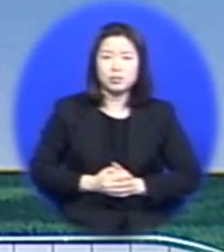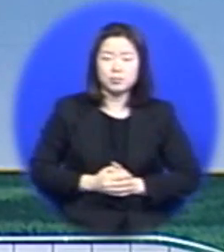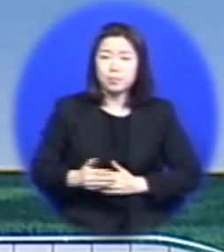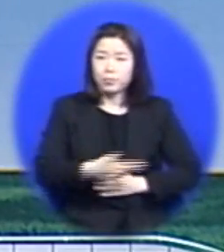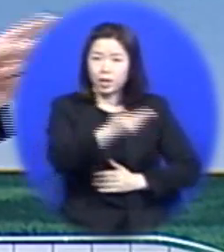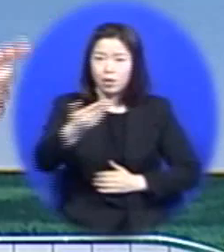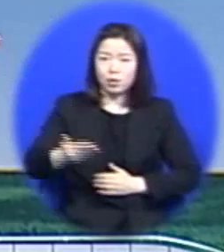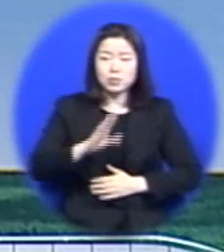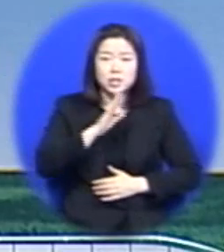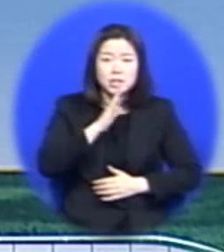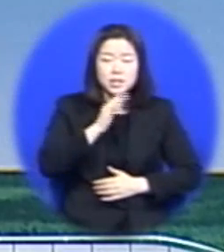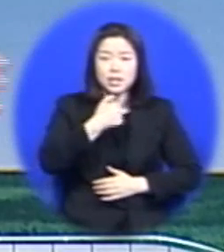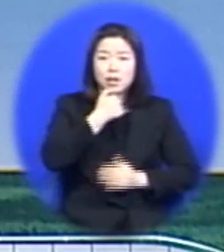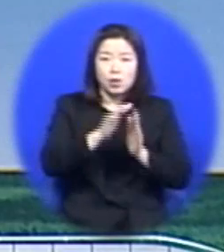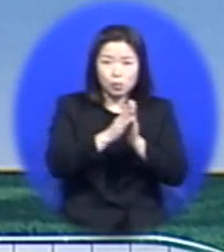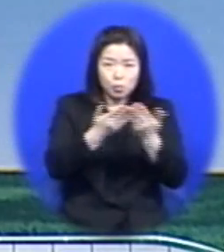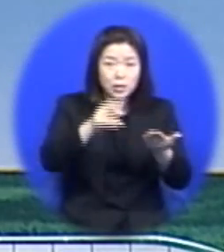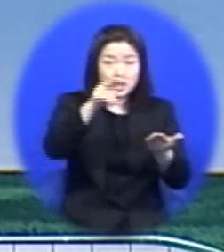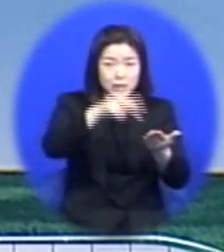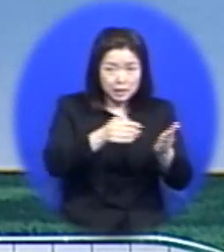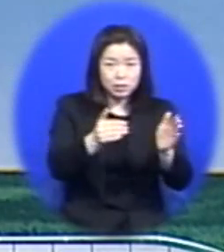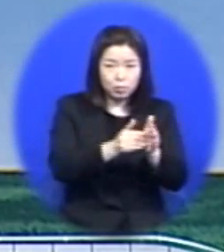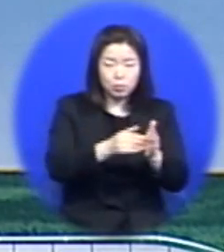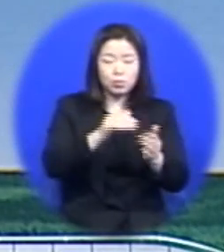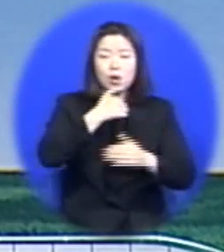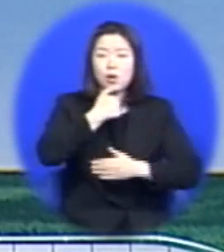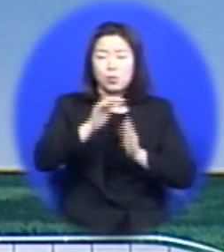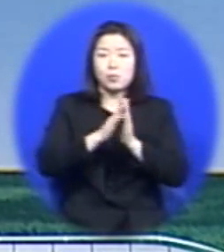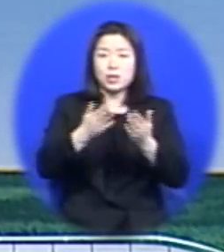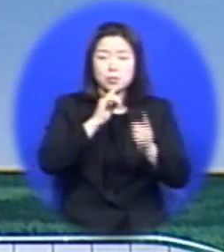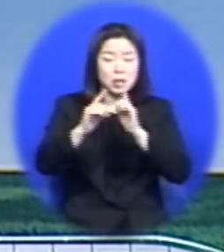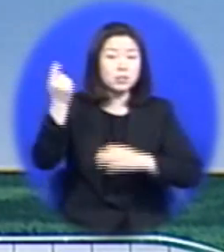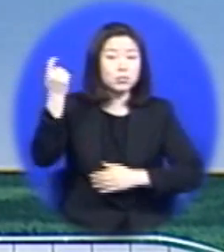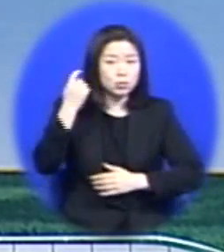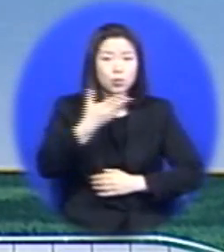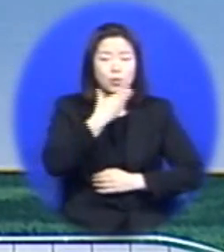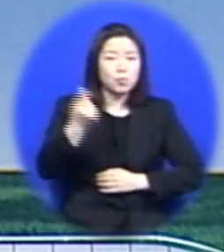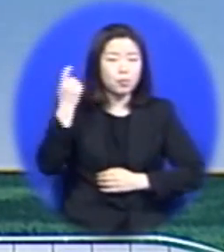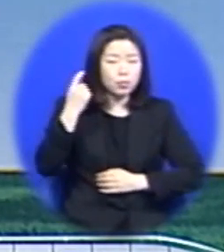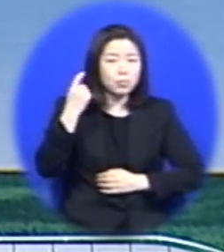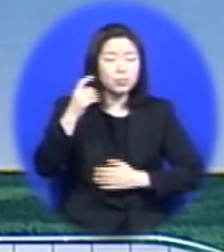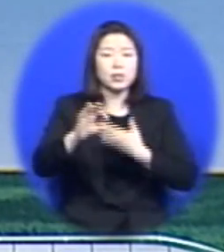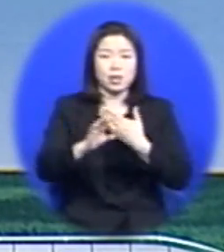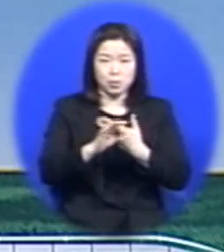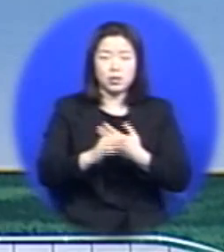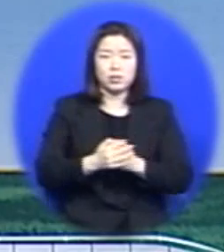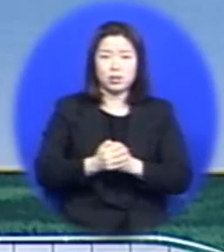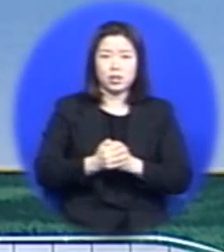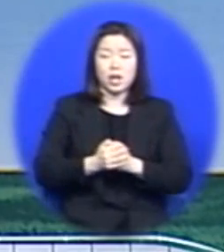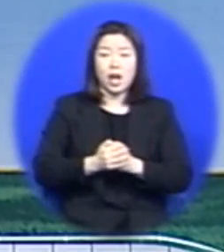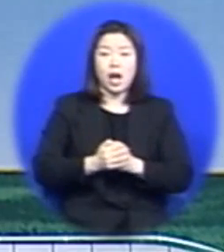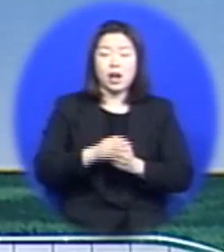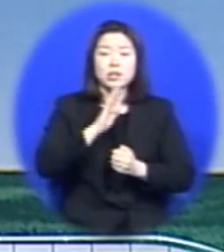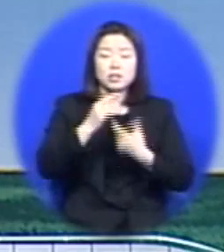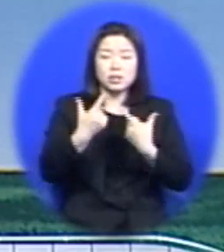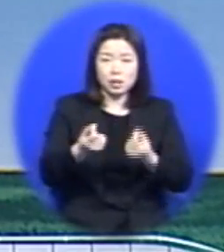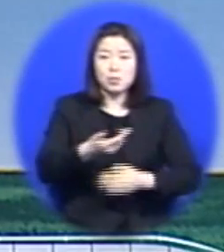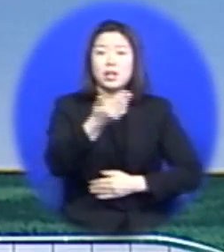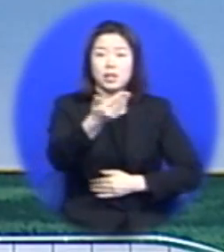여러분이 진짜 로마서를 읽었고 로마서의 말씀을 들었고 복음을 들었다면, 그렇다면